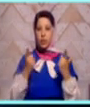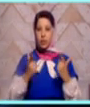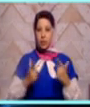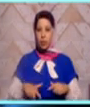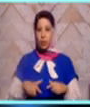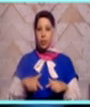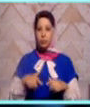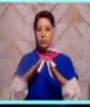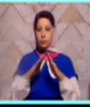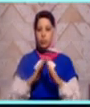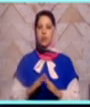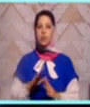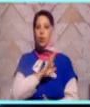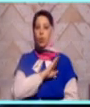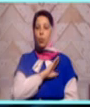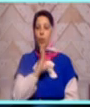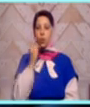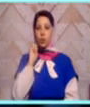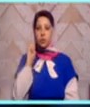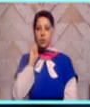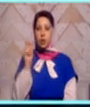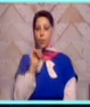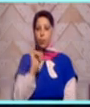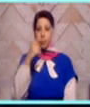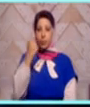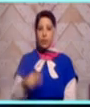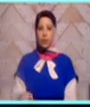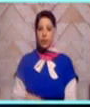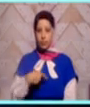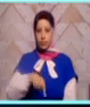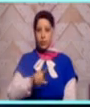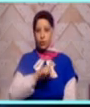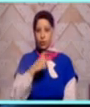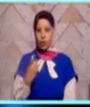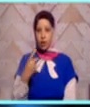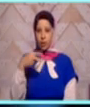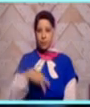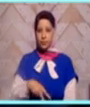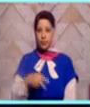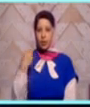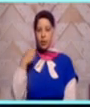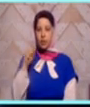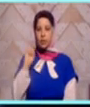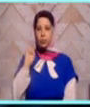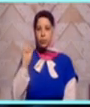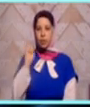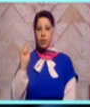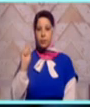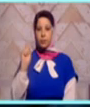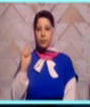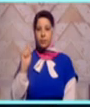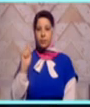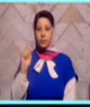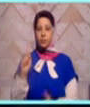المصرية للحكومة والوزارات المعنية. ولذلك على مدار الشهر رئيس مجلس الوزراء بيتلقى تقرير شهري